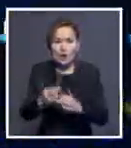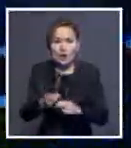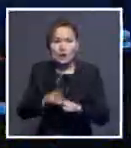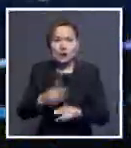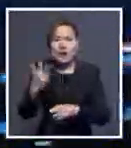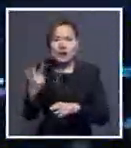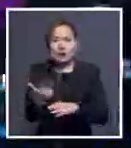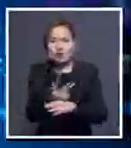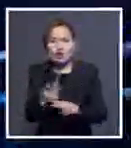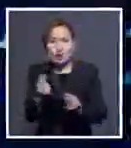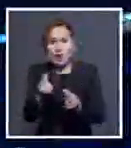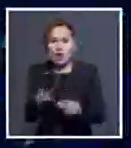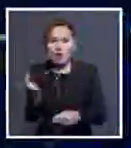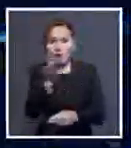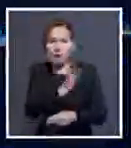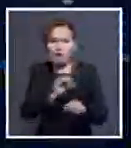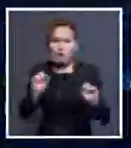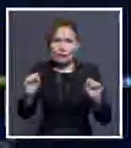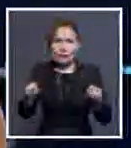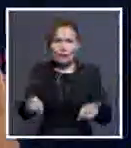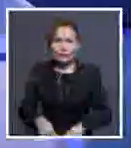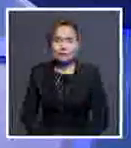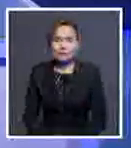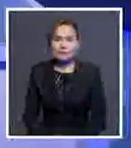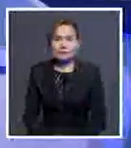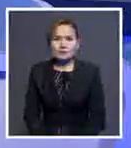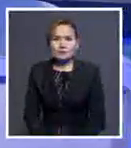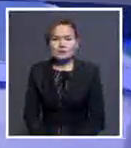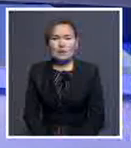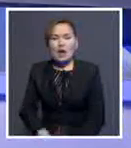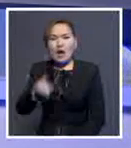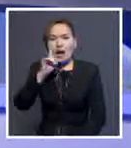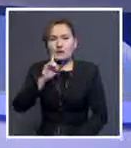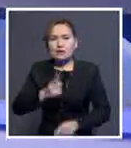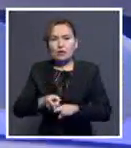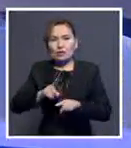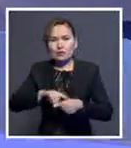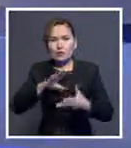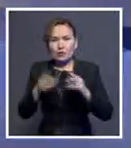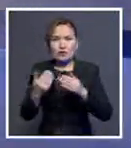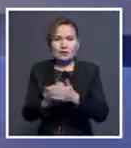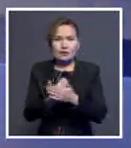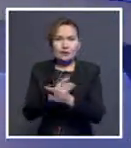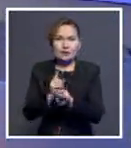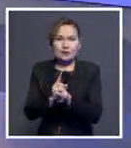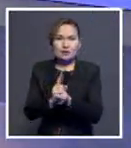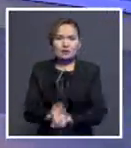есе көп пайда көруі мүмкін дейді мамандар. Әзірге осы, жаңалық күтіңіздер.